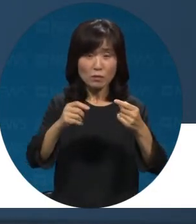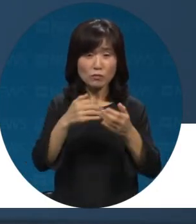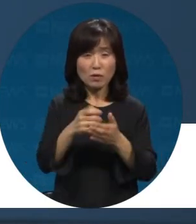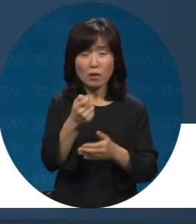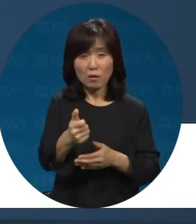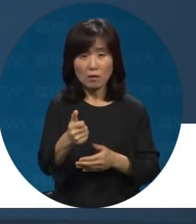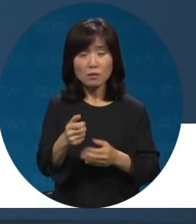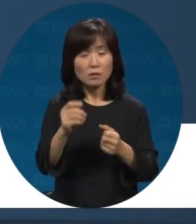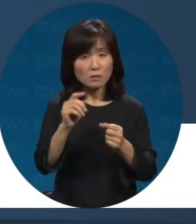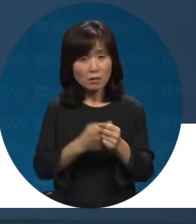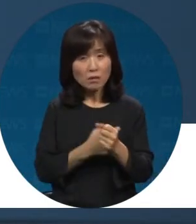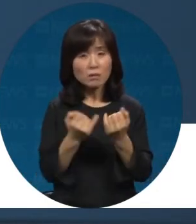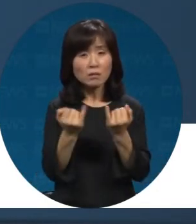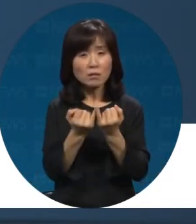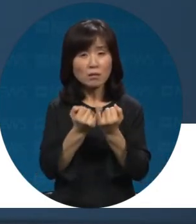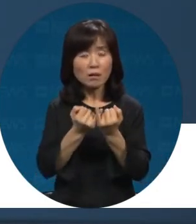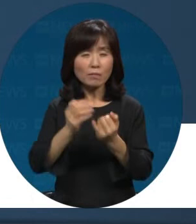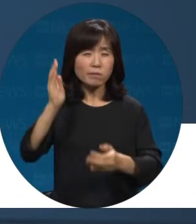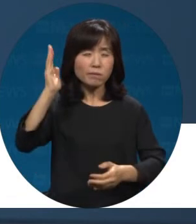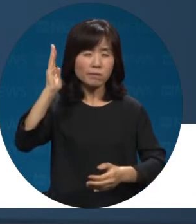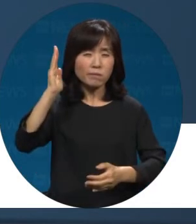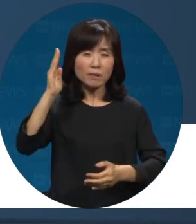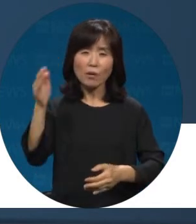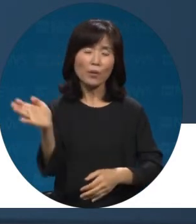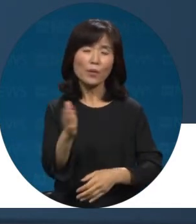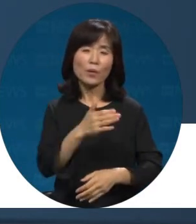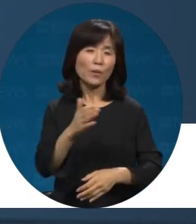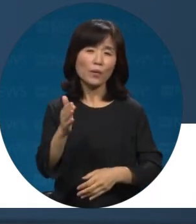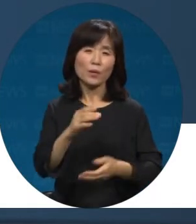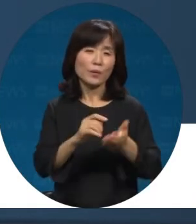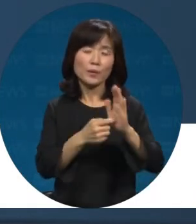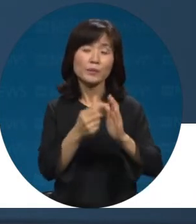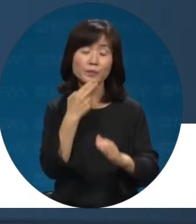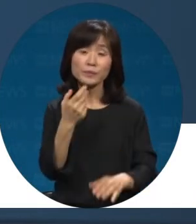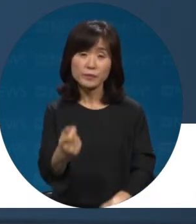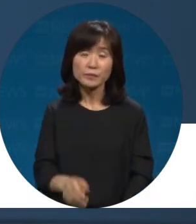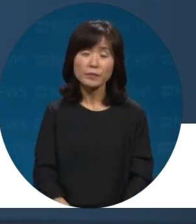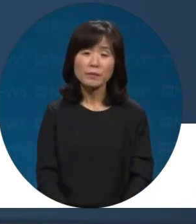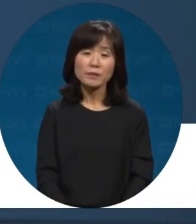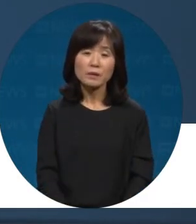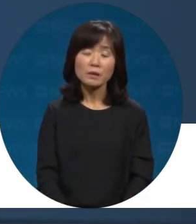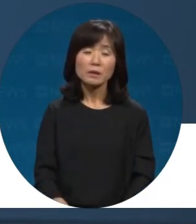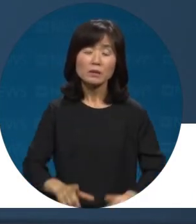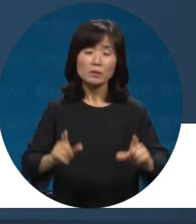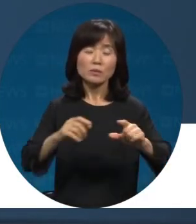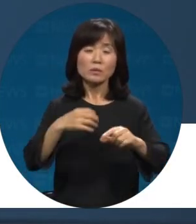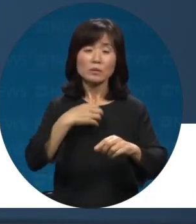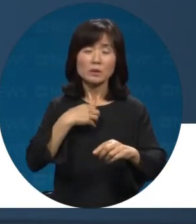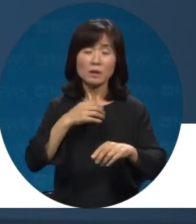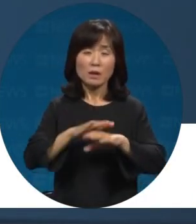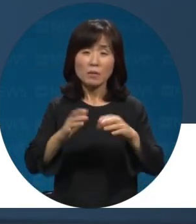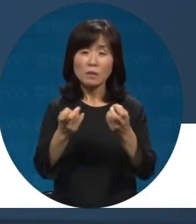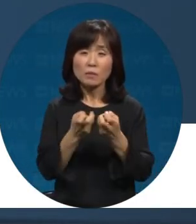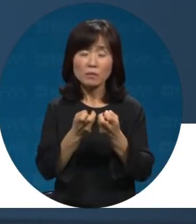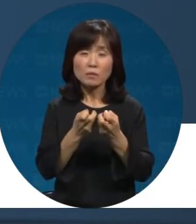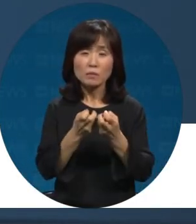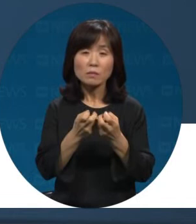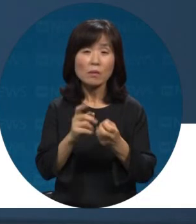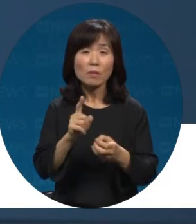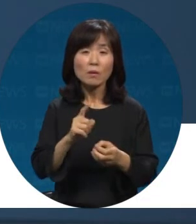않는다는게 정말 아쉬운 지점인 것 같습니다 기후위기 사실 중요한 해법 중에 하나는 성평등이라고